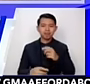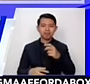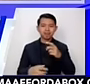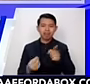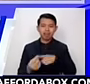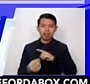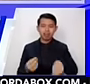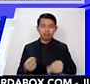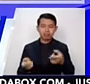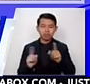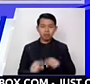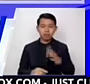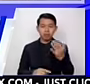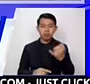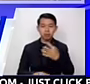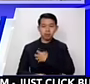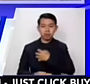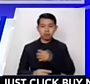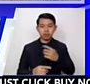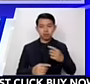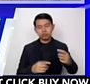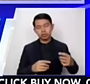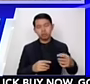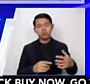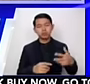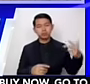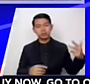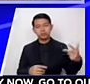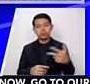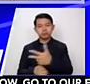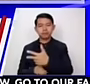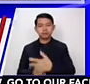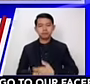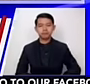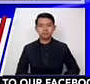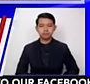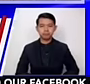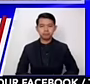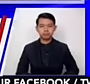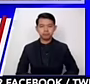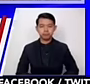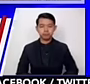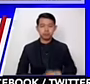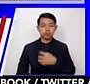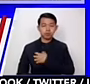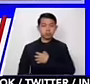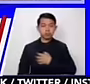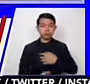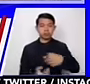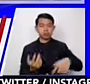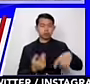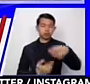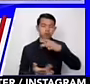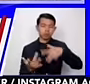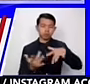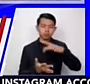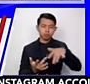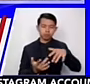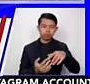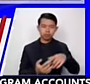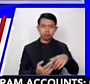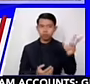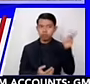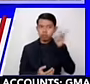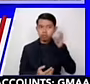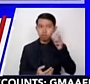pulis na taon na nagroronda yung pulis natin narinig nila yung wangwang yun na yung